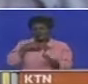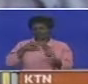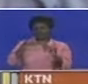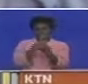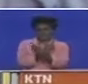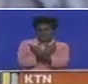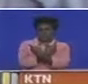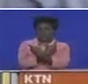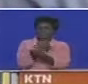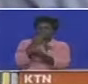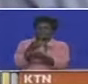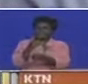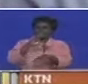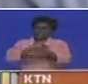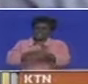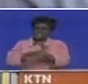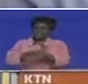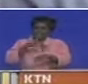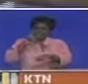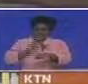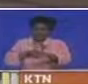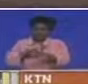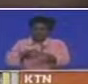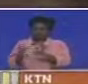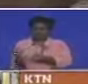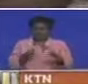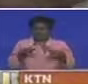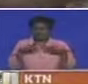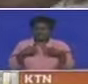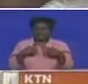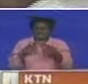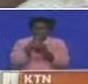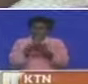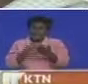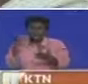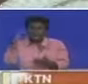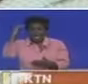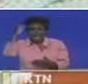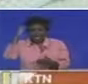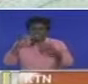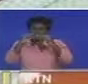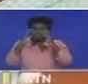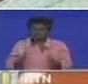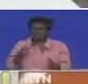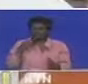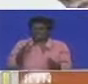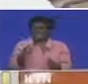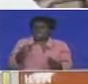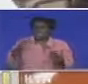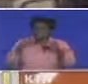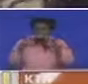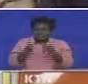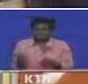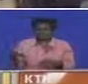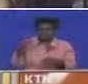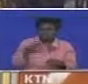Kwa hivyo wanatake time kuzoea. Kulingana na baadhi ya walimu wakuu, kuwepo kwa mwalimu kila mara